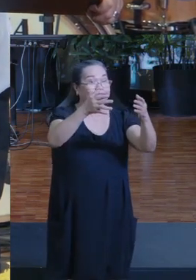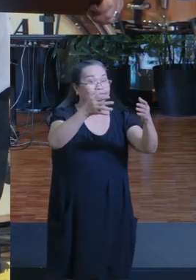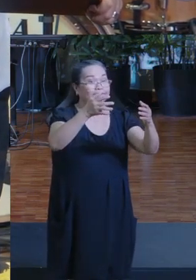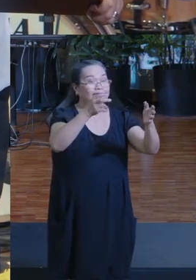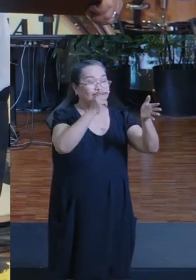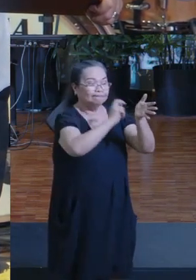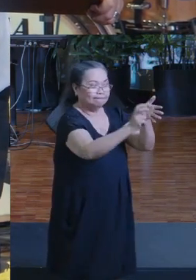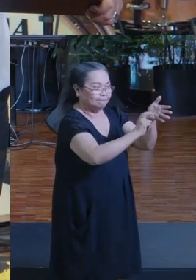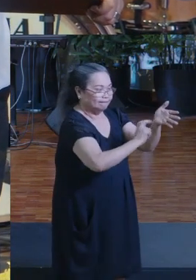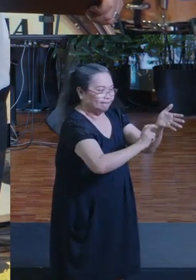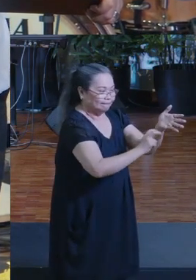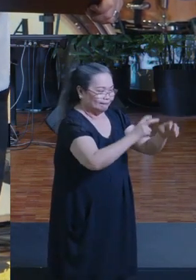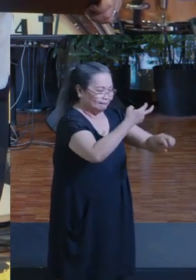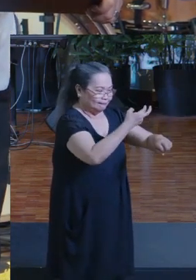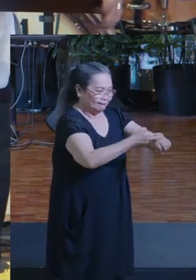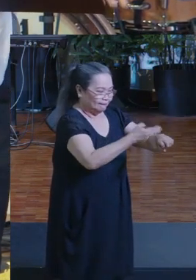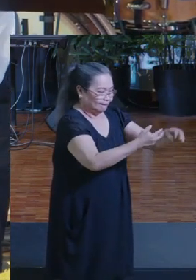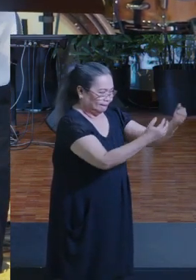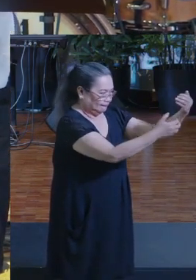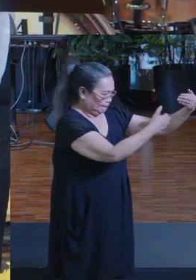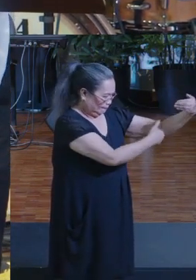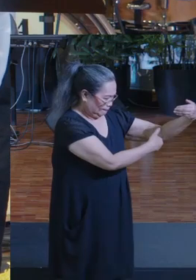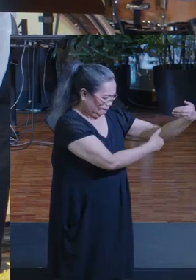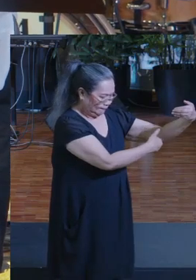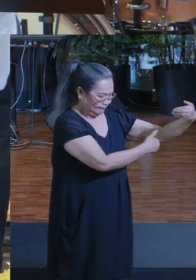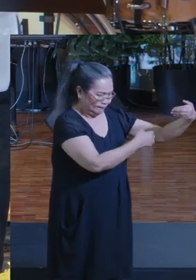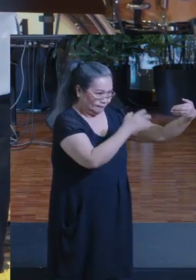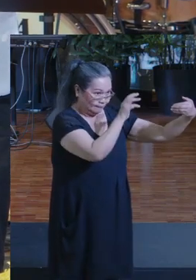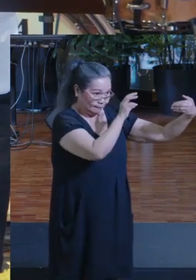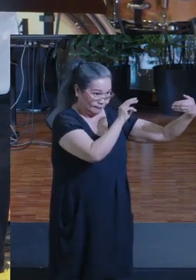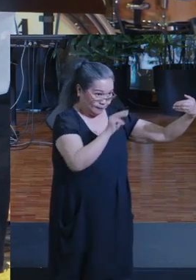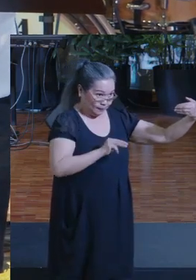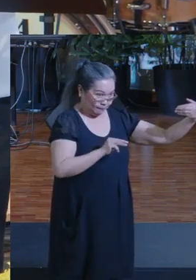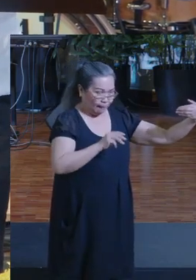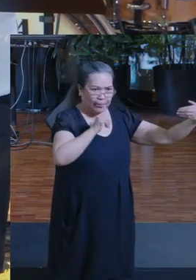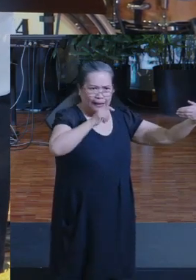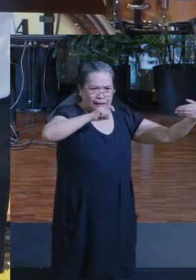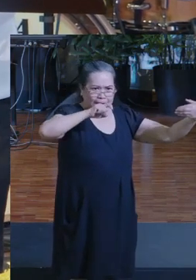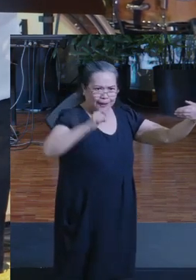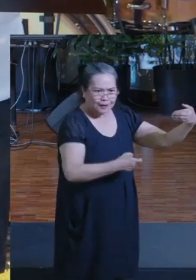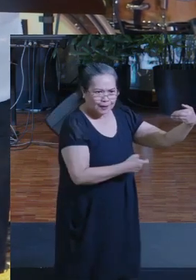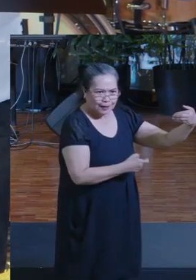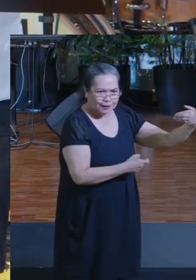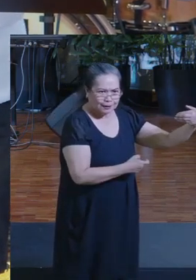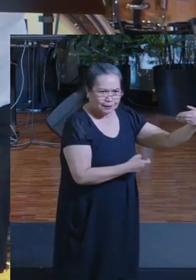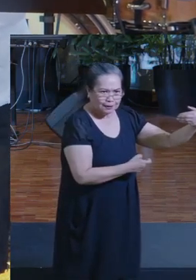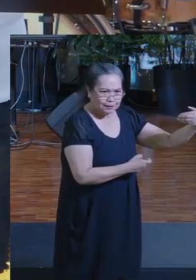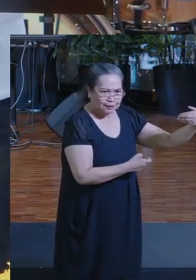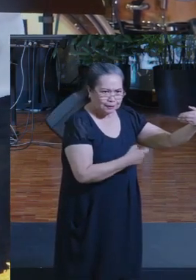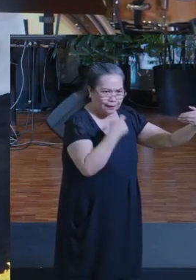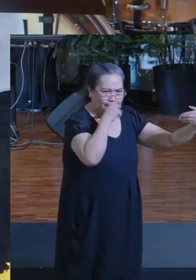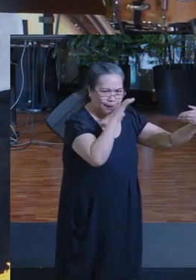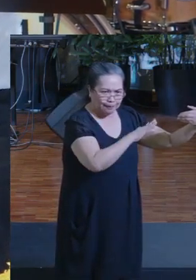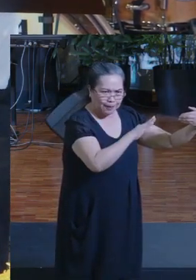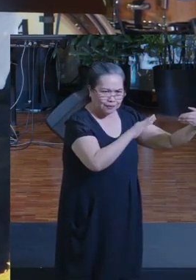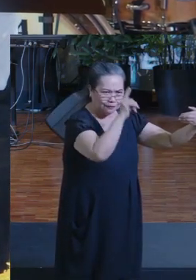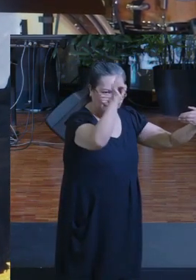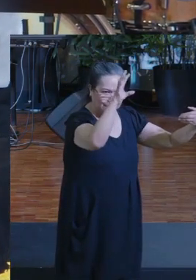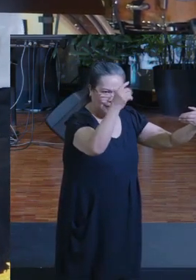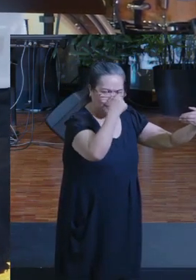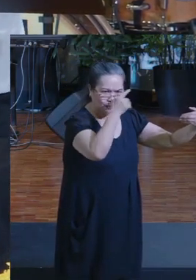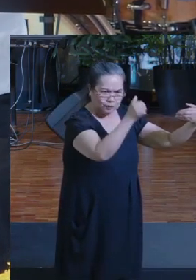Moses ay hindi upang baguhin ang hindi mababagong tipan at pangako ng Diyos kay